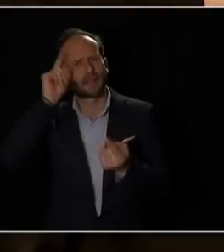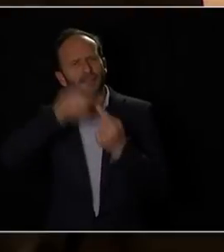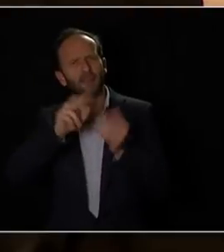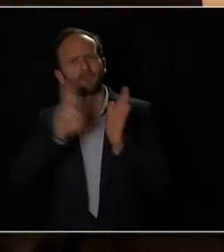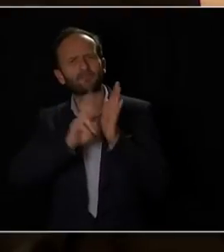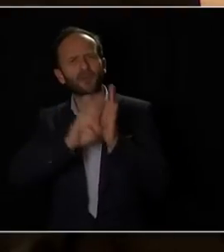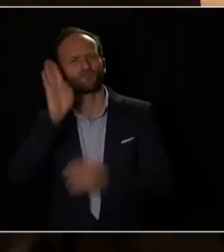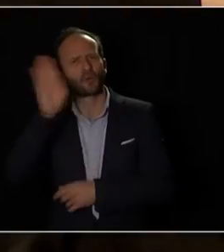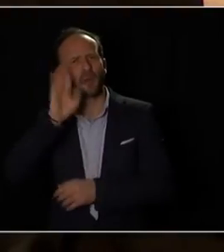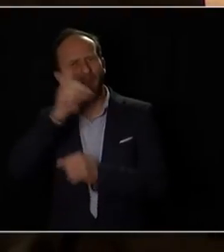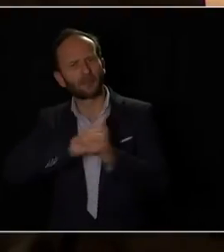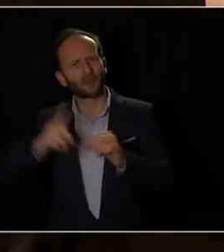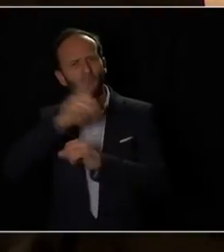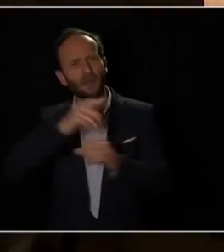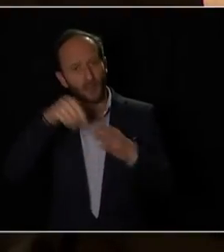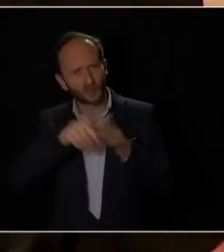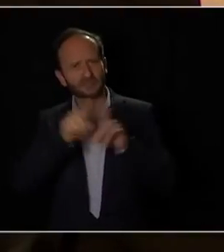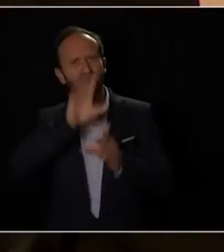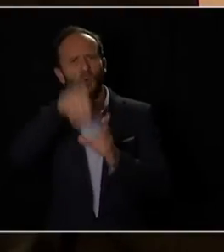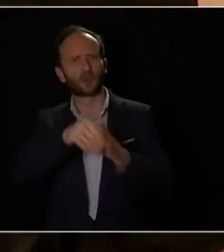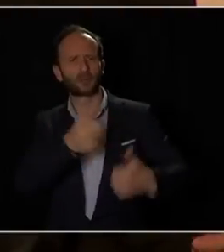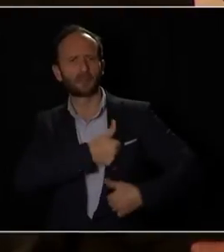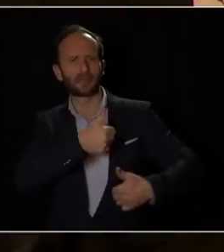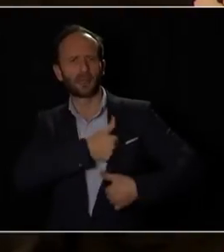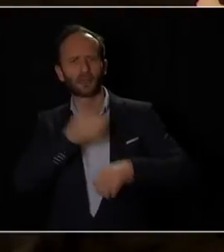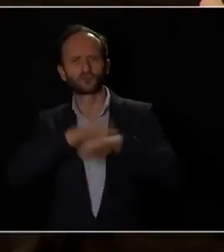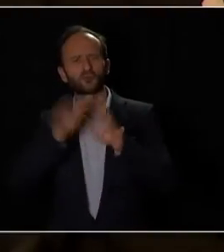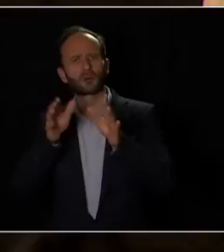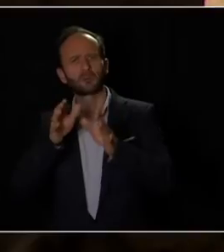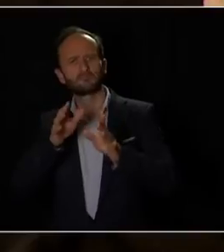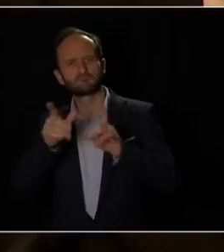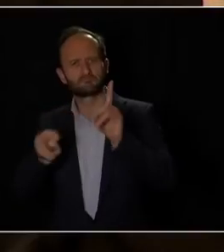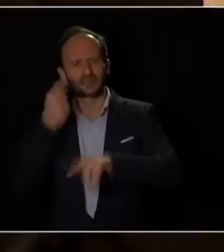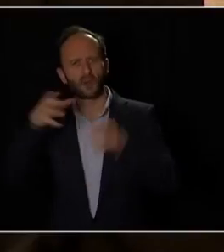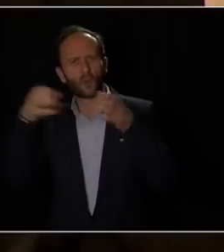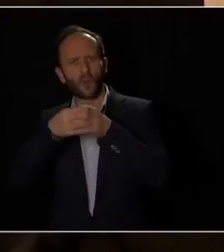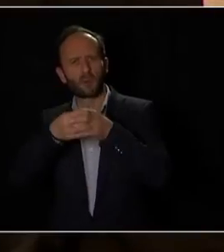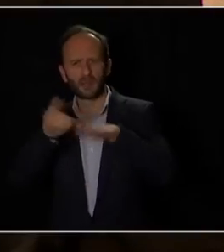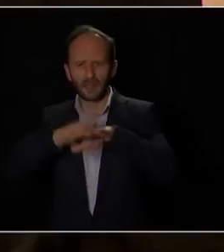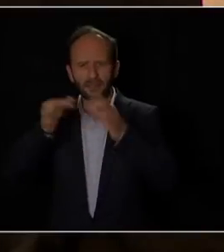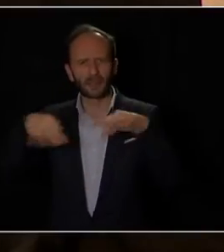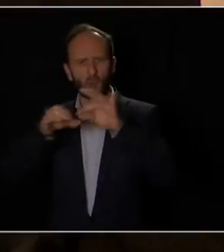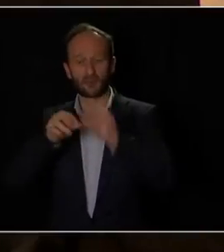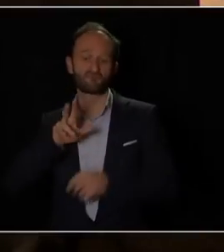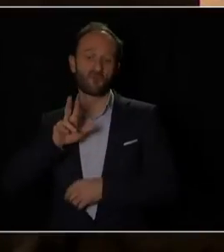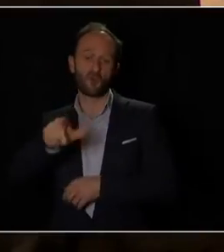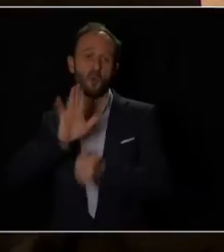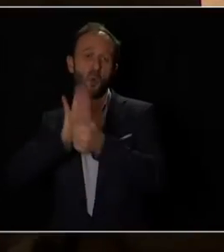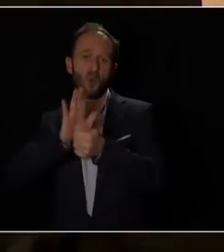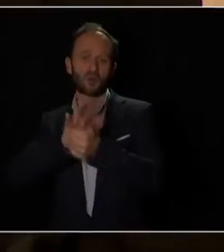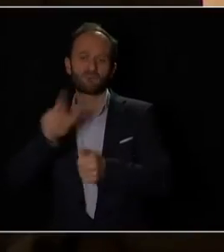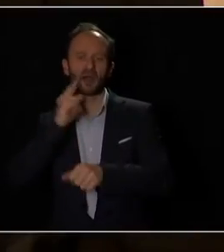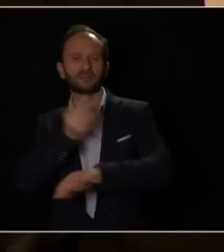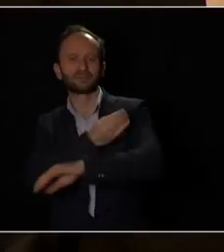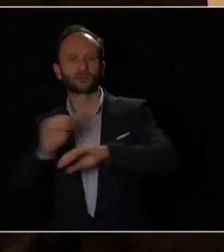départementale et notamment aux militaires des brigades territoriales et qui a vocation à devenir une référence dans la sécurité publique